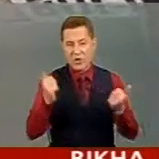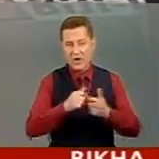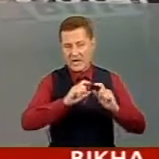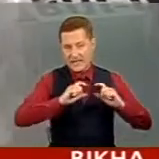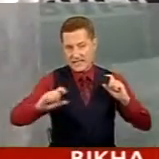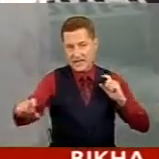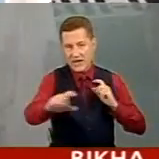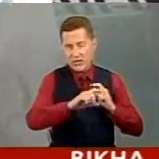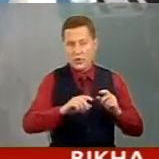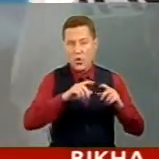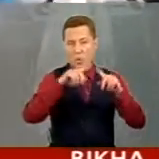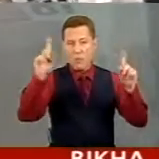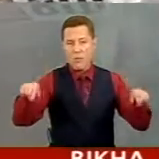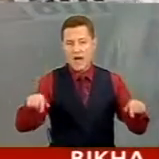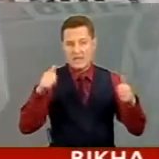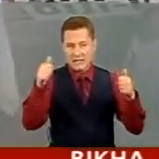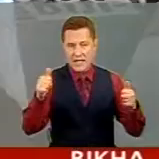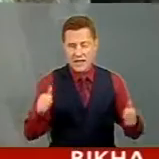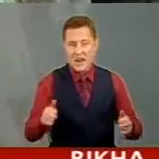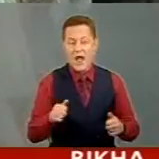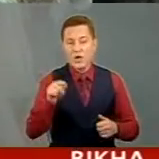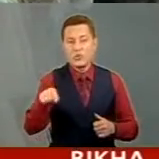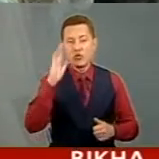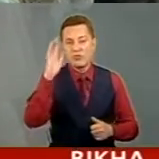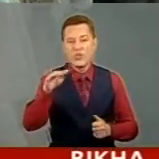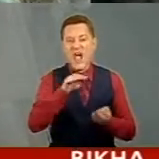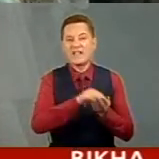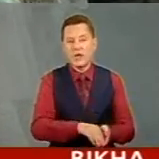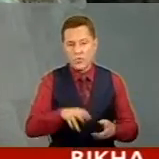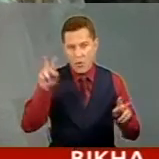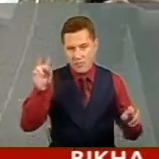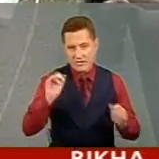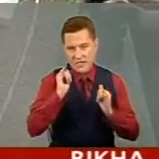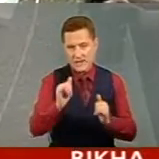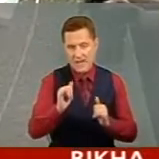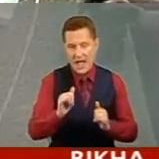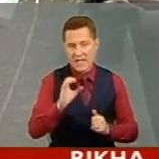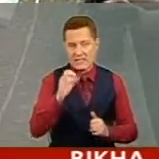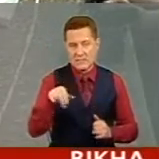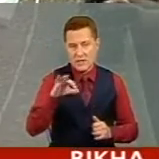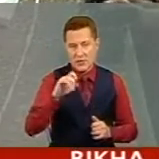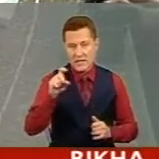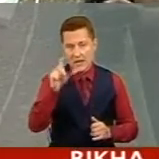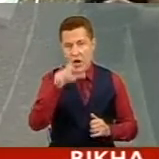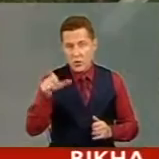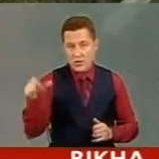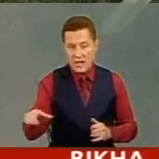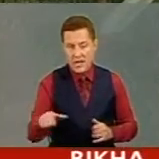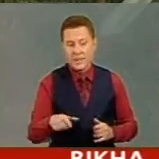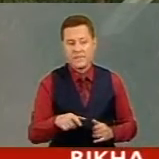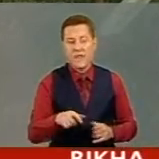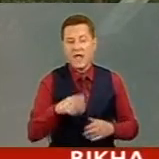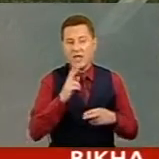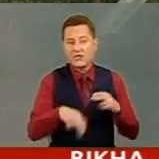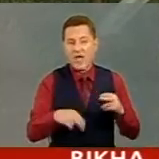та розтягли банер «Заброньовано під кладовище для ВІЛ-позитивних людей». Бідкаються за три тижні в Україні. Скінчаться ліки